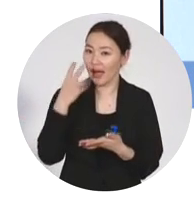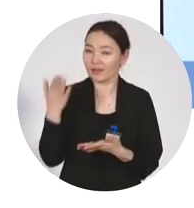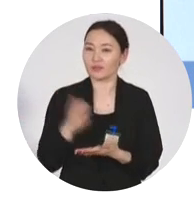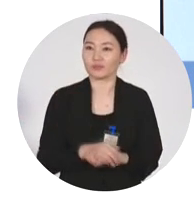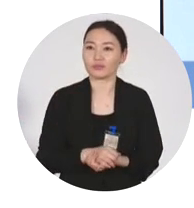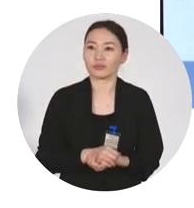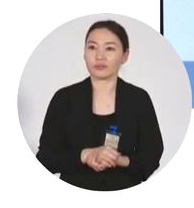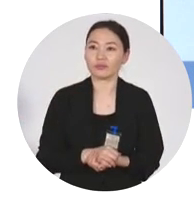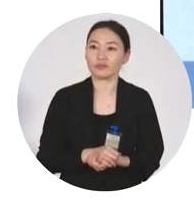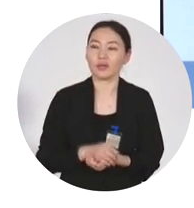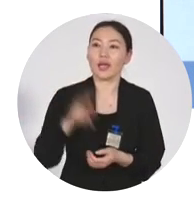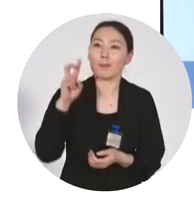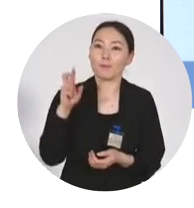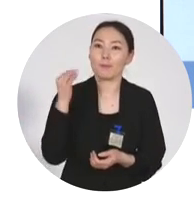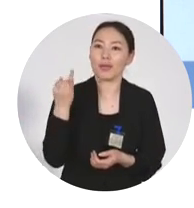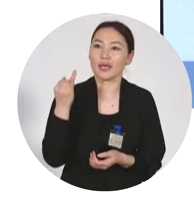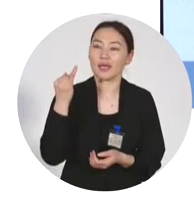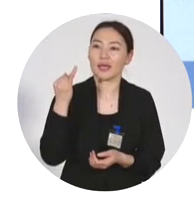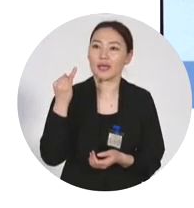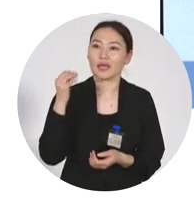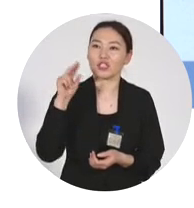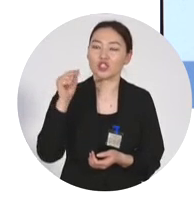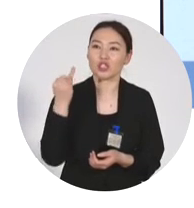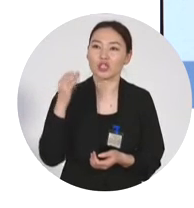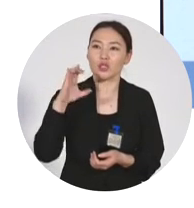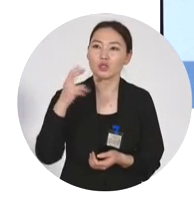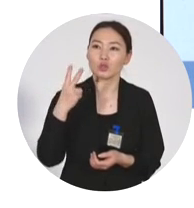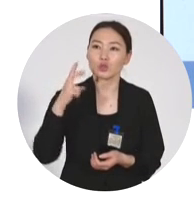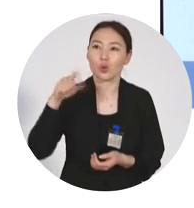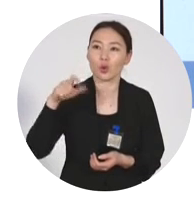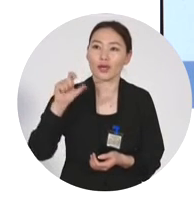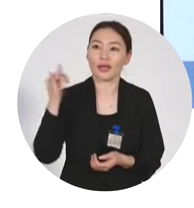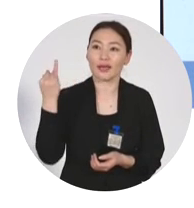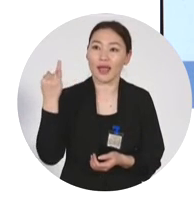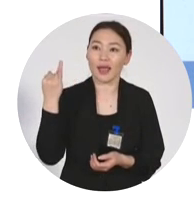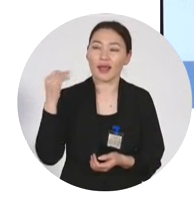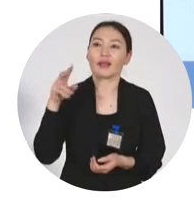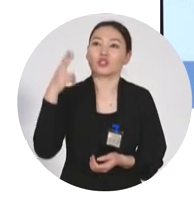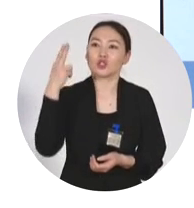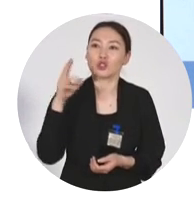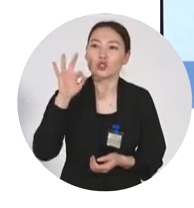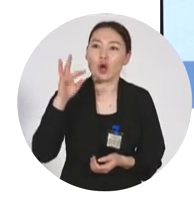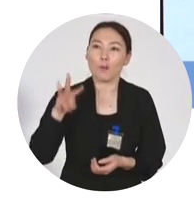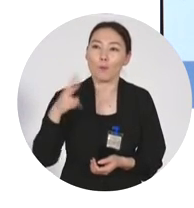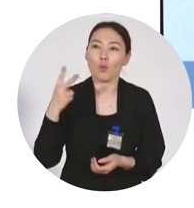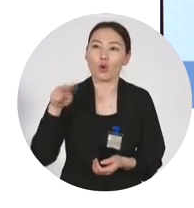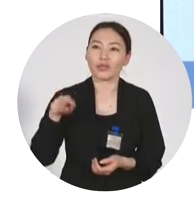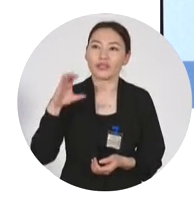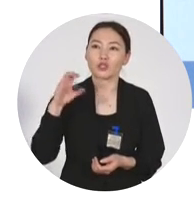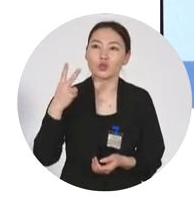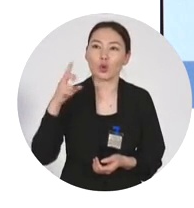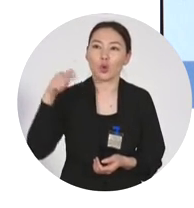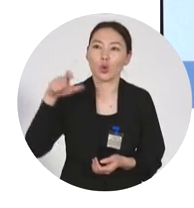бичжээ. За энэ бол бич гэдэг үйлг бол ишгэр төгссөн учраас сүгэн нөхцөлийг шууд залгасан. За мөн цүмэл гэдэг үйлг